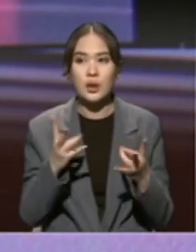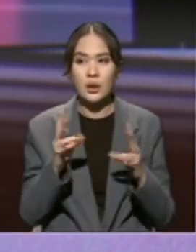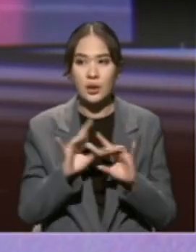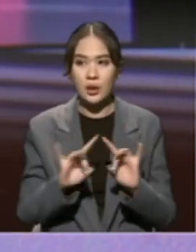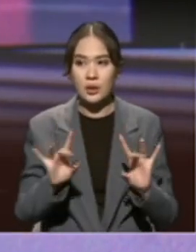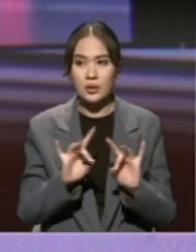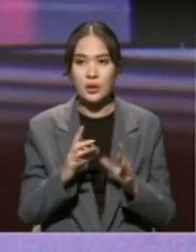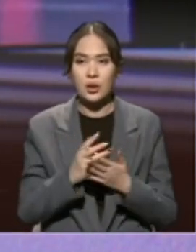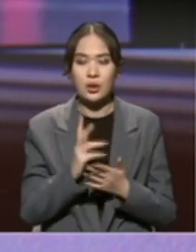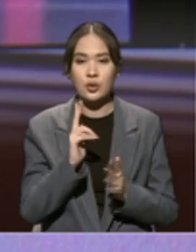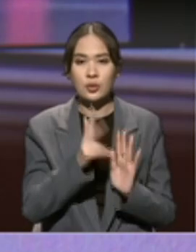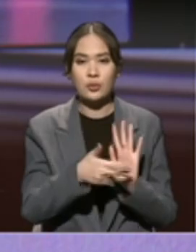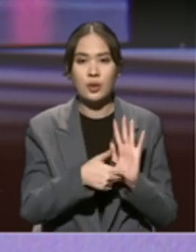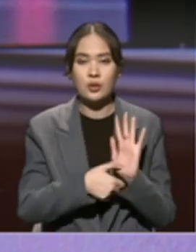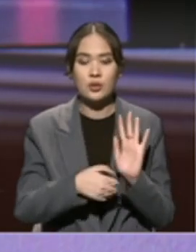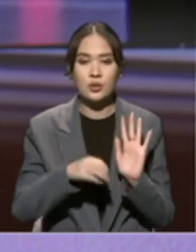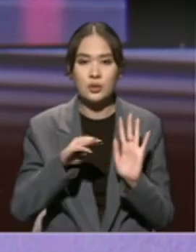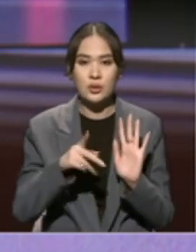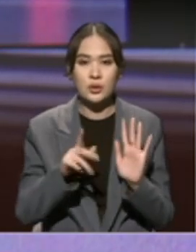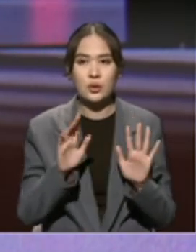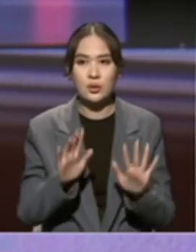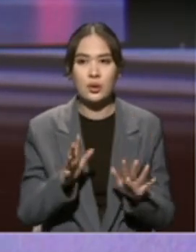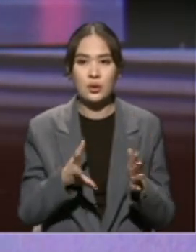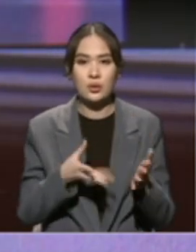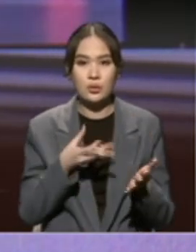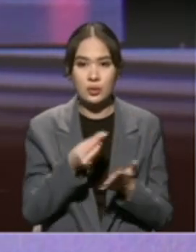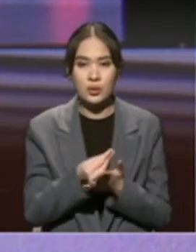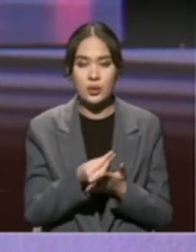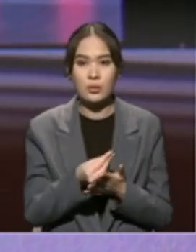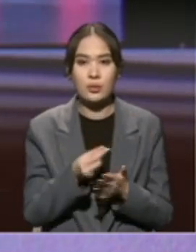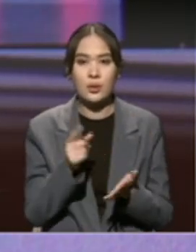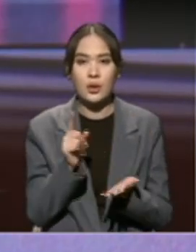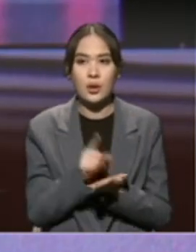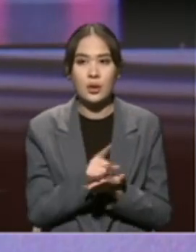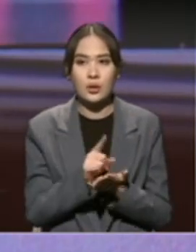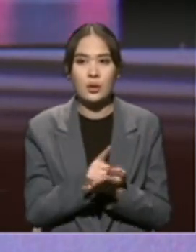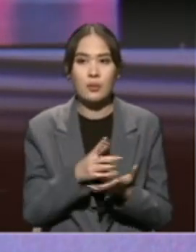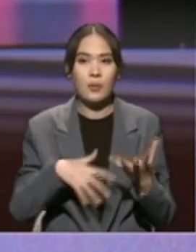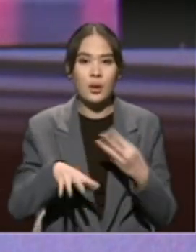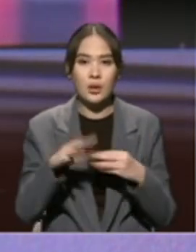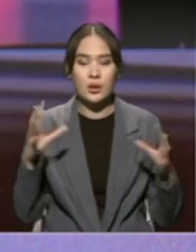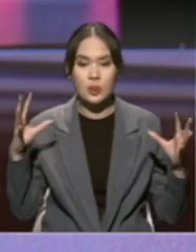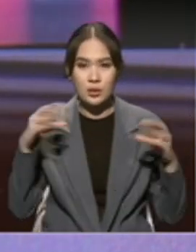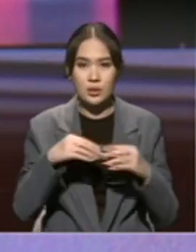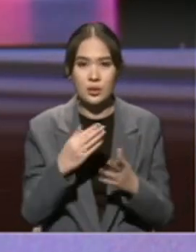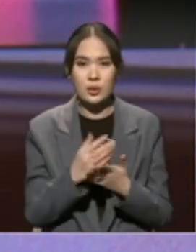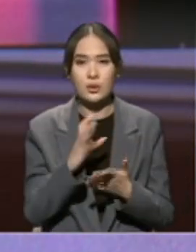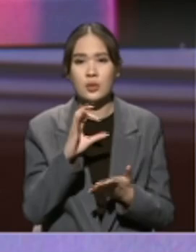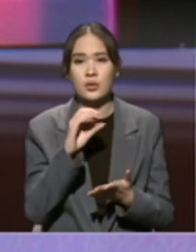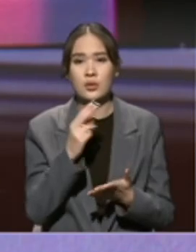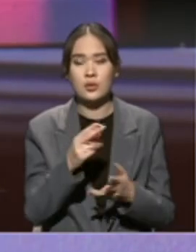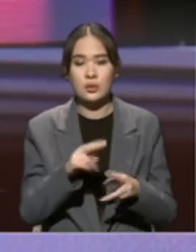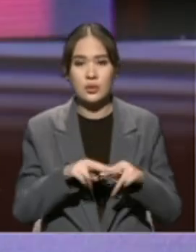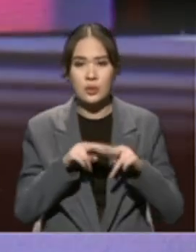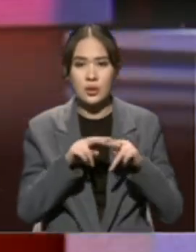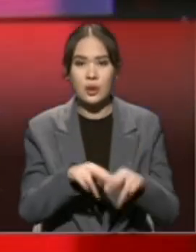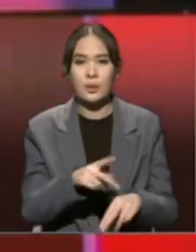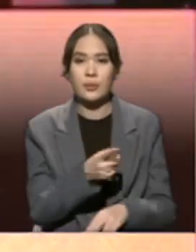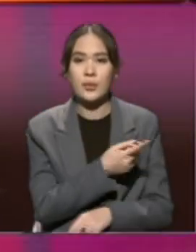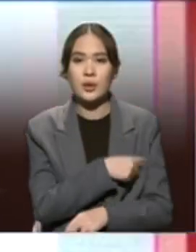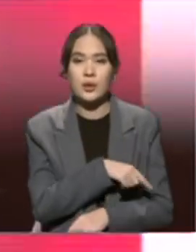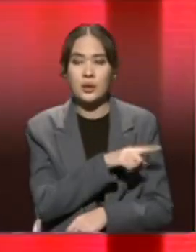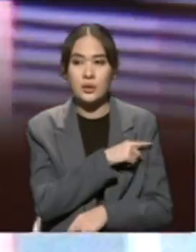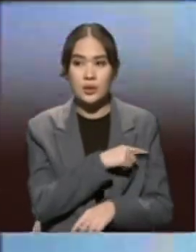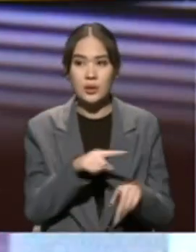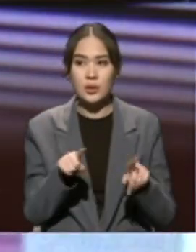Мысалға 3600 теңге ғана төлеп сол салықтың ішіне барлығы кіріп отыр. Мысалға әлеуметтік аударымдар, медициналық дейтіндей